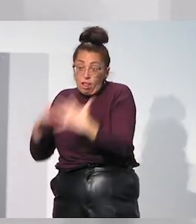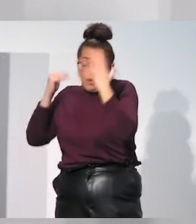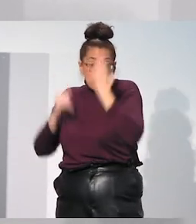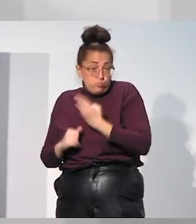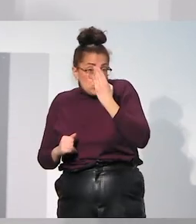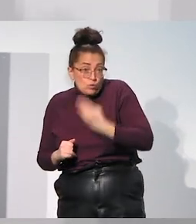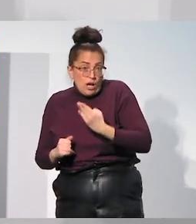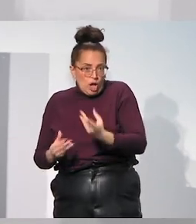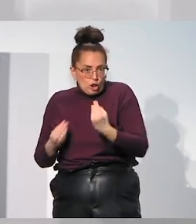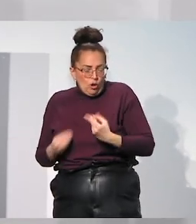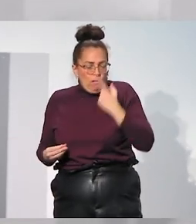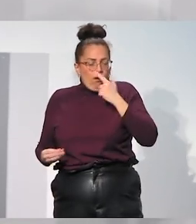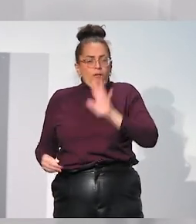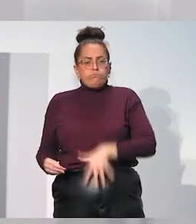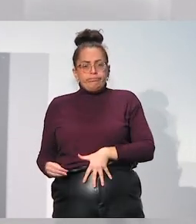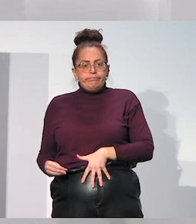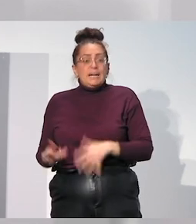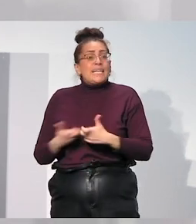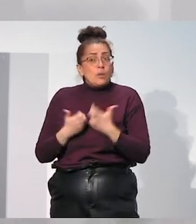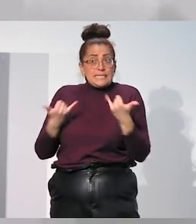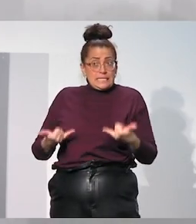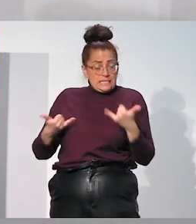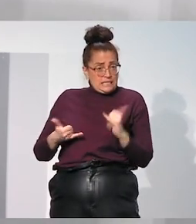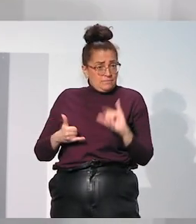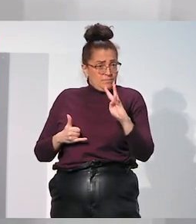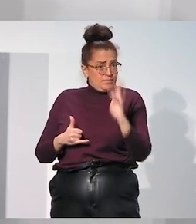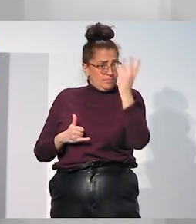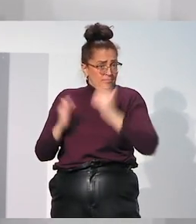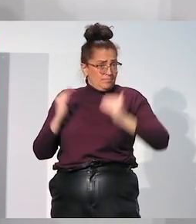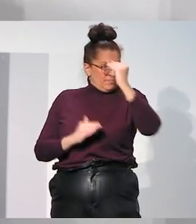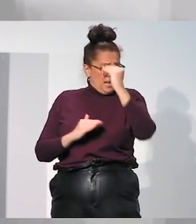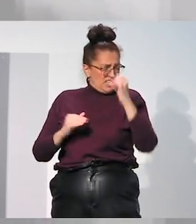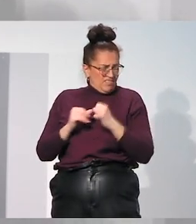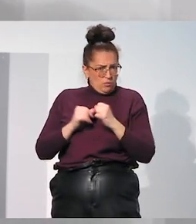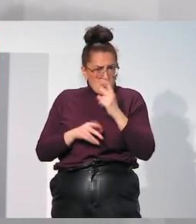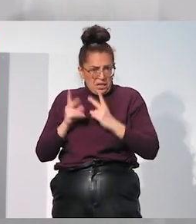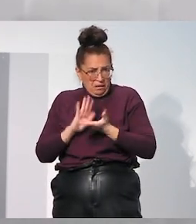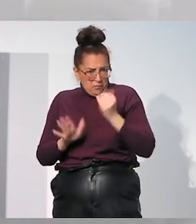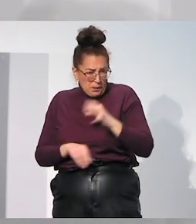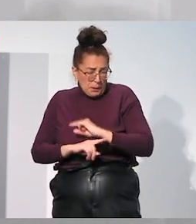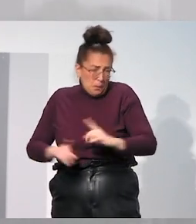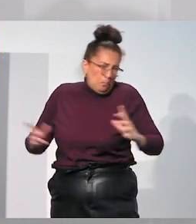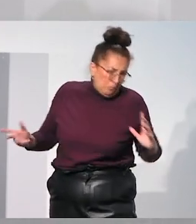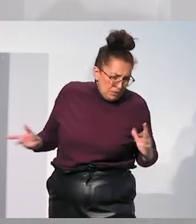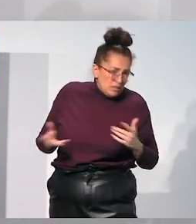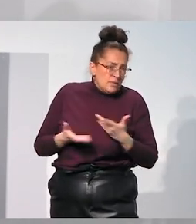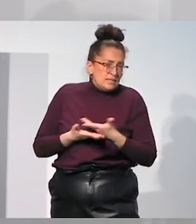vous montez au 4e étage, ici, là, et en entrant, je ne sais pas s'ils l'ont enlevé, mais je ne crois pas, en